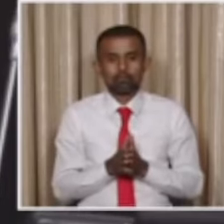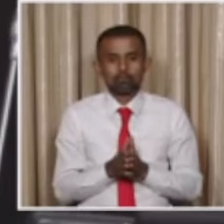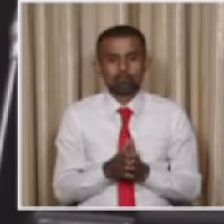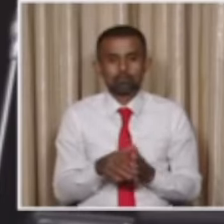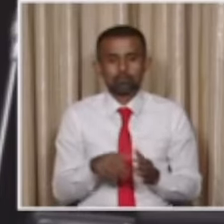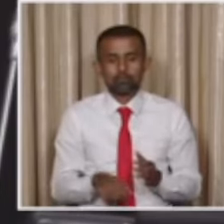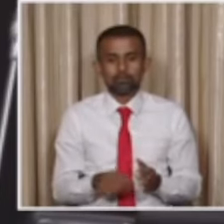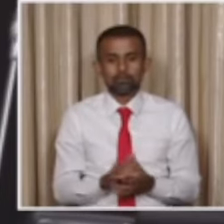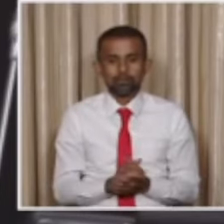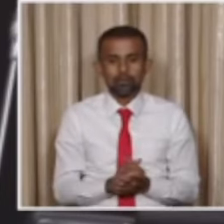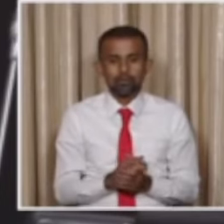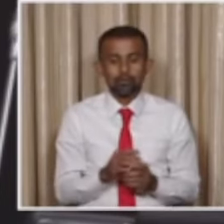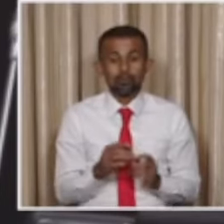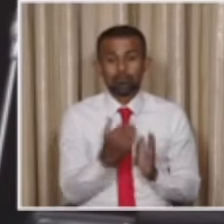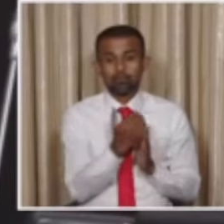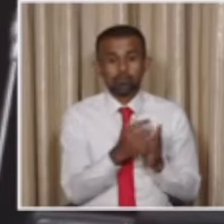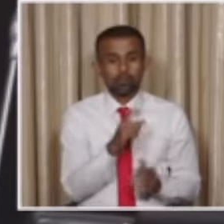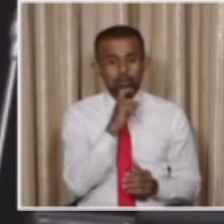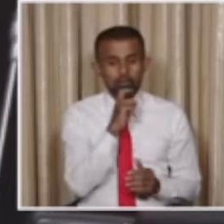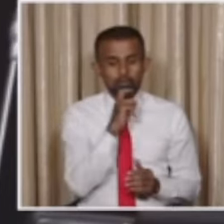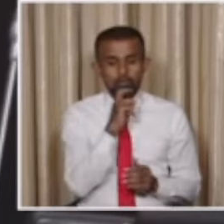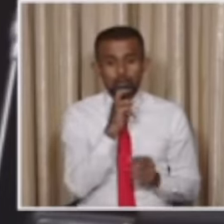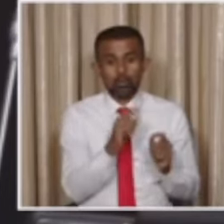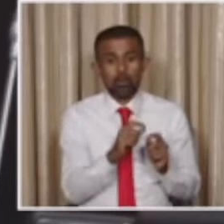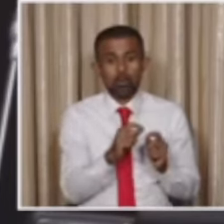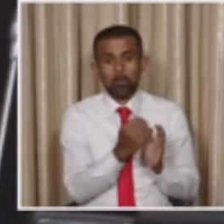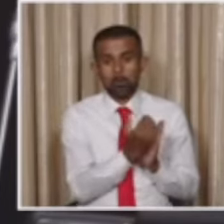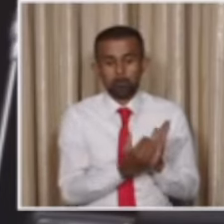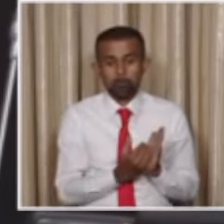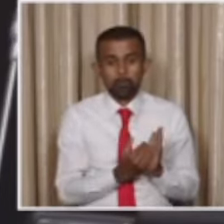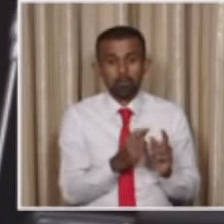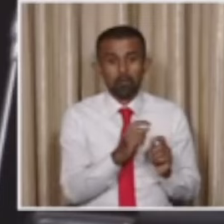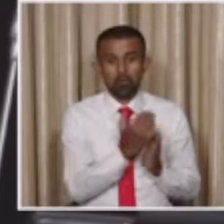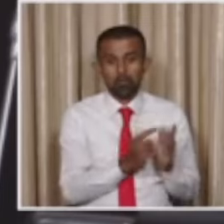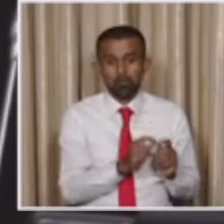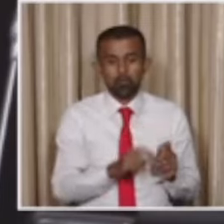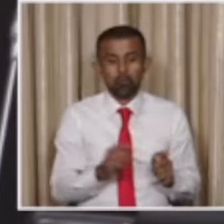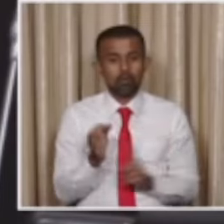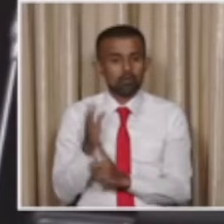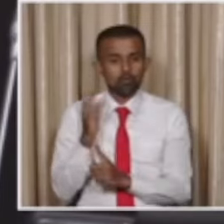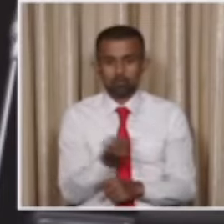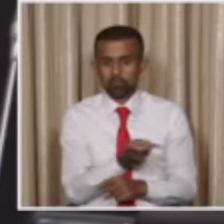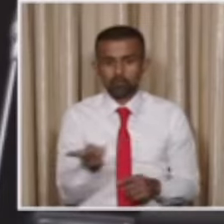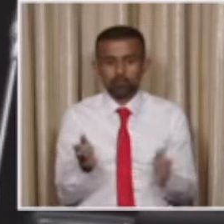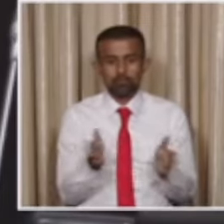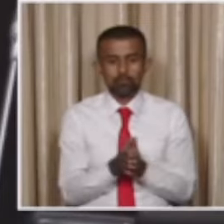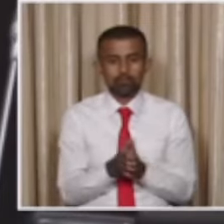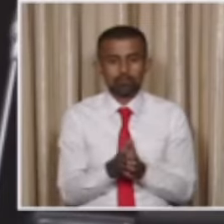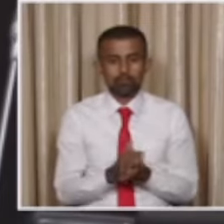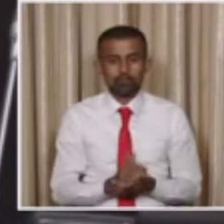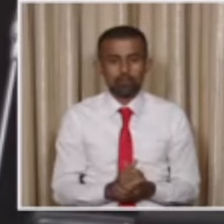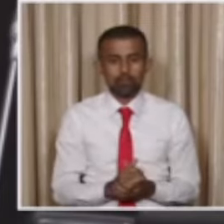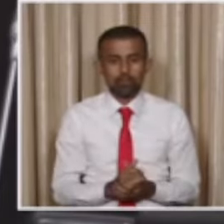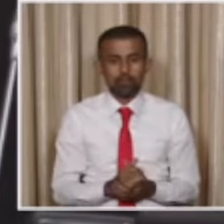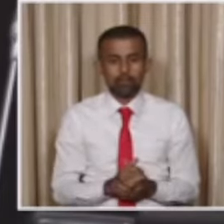කියන්නේ විවස්ථාදායකයි අධිකරණයයි අතර ඒ වගේම විවස්ථාදායකයි විධායකයයි අතර බොහොම